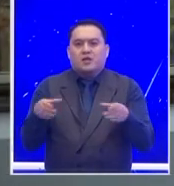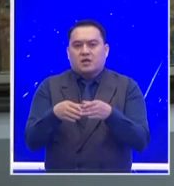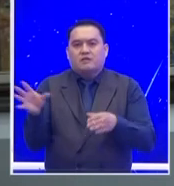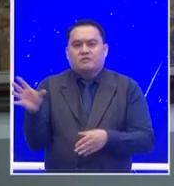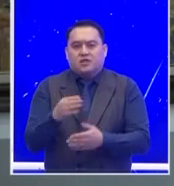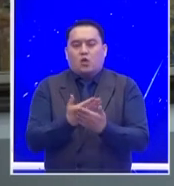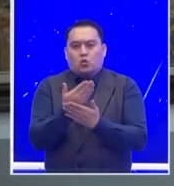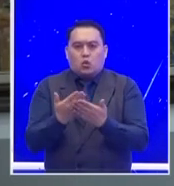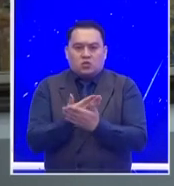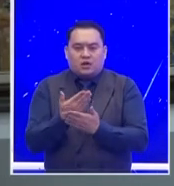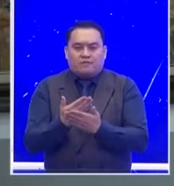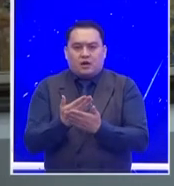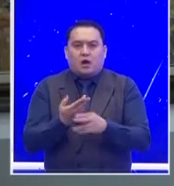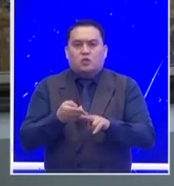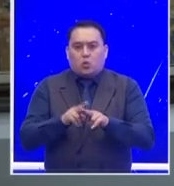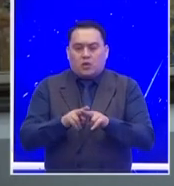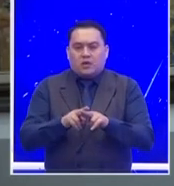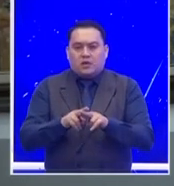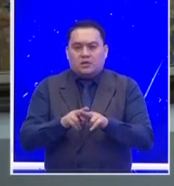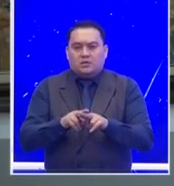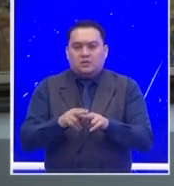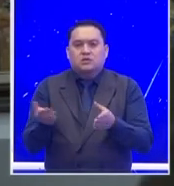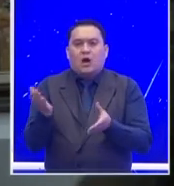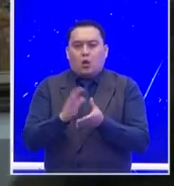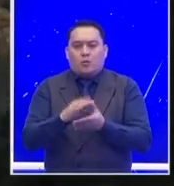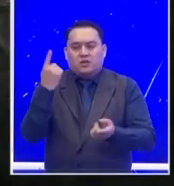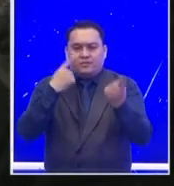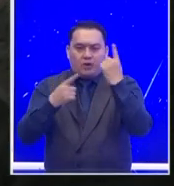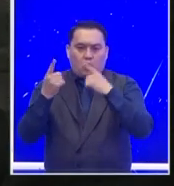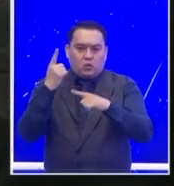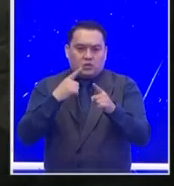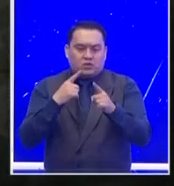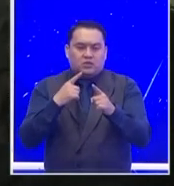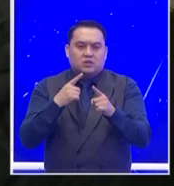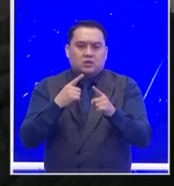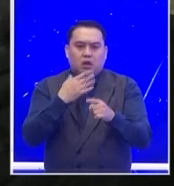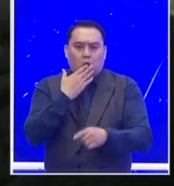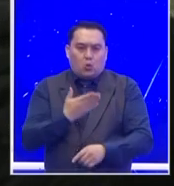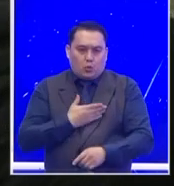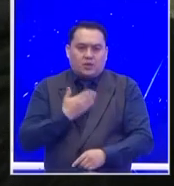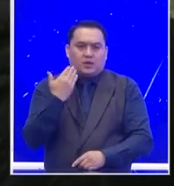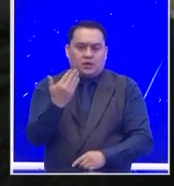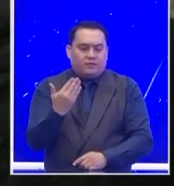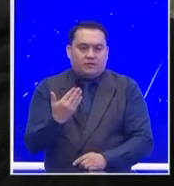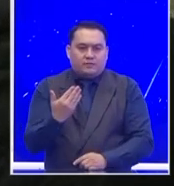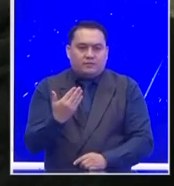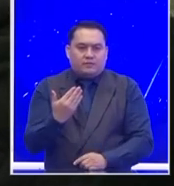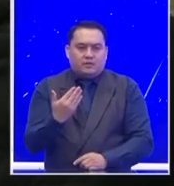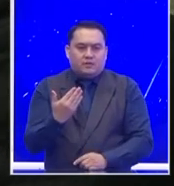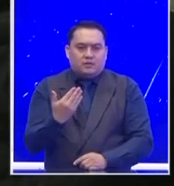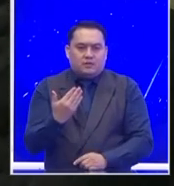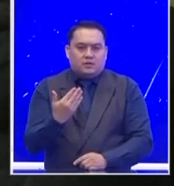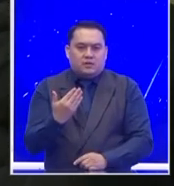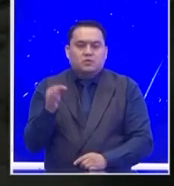всех художников, которые знакомы с творчеством Шарденова, которые любят творчество Шарденова и